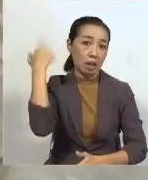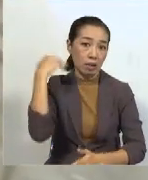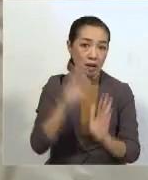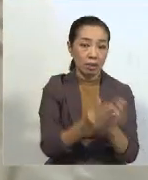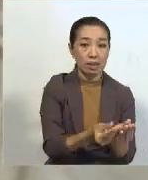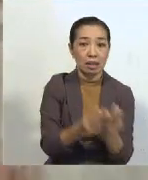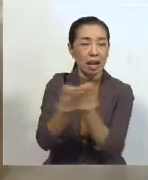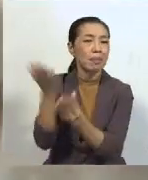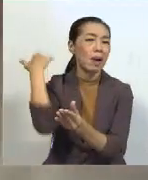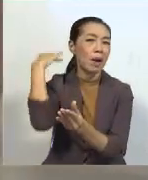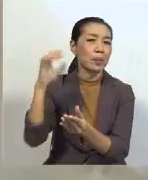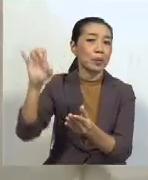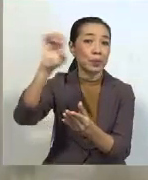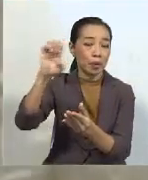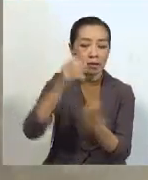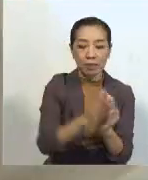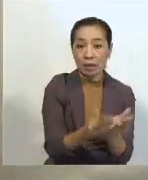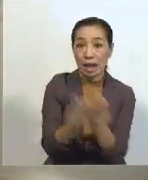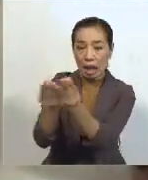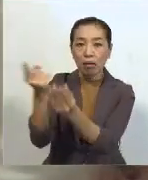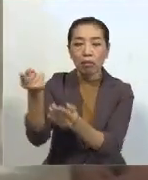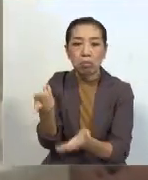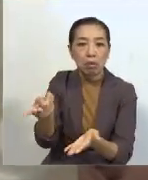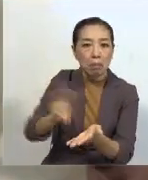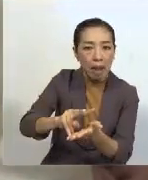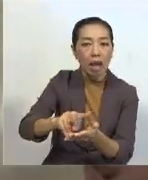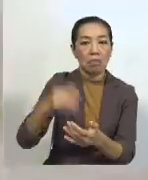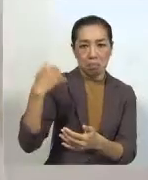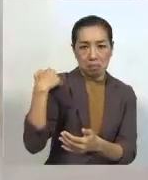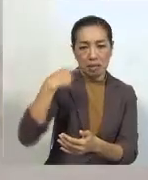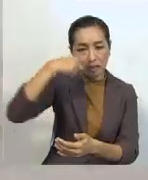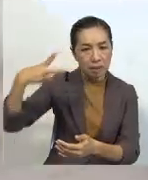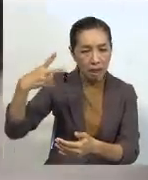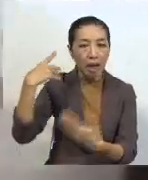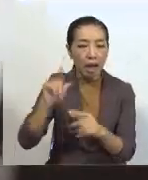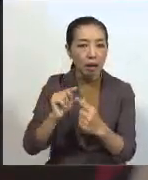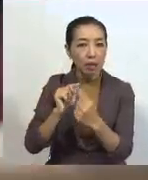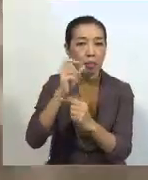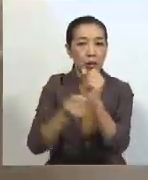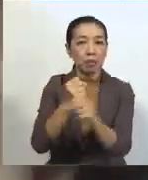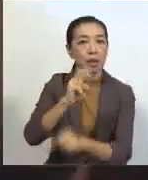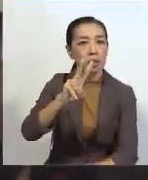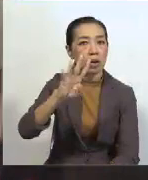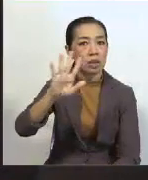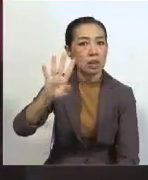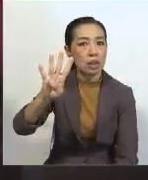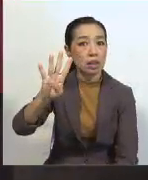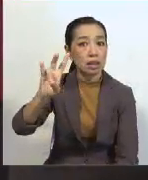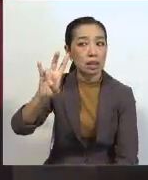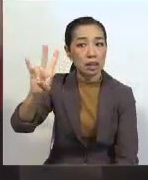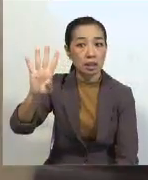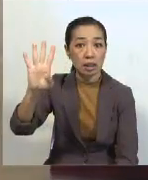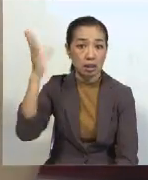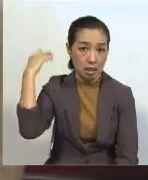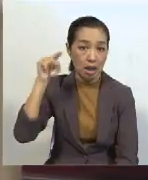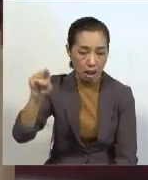ประพาสยุโรปพร้อมเข้าเฝ้าสมเด็จพระสันตะปาปาปิอุสที่7เมื่อปี2477โดยแปลจากอักษร